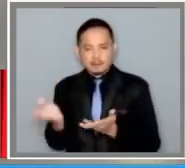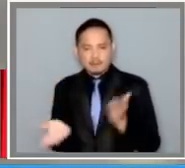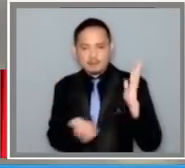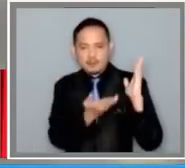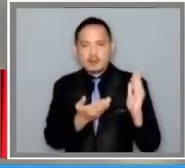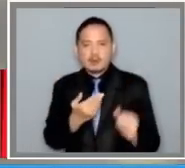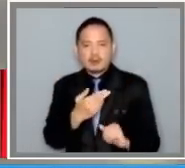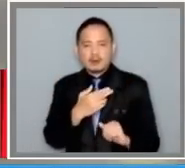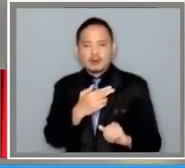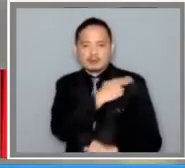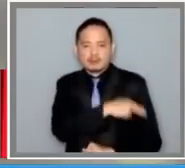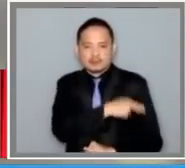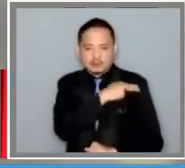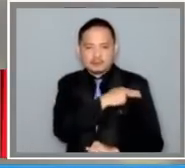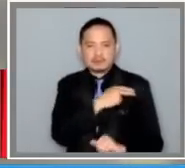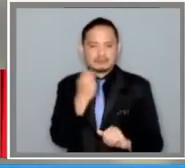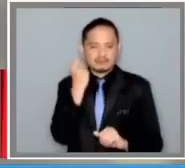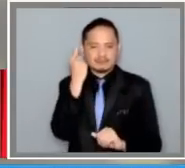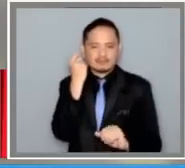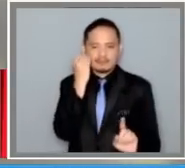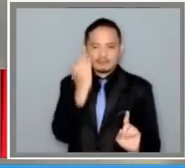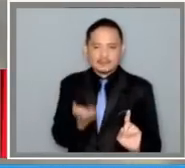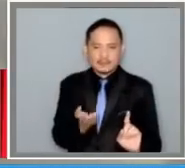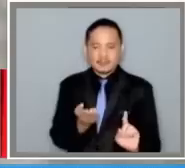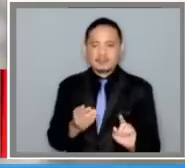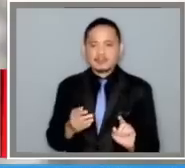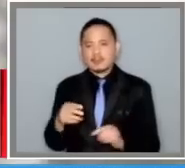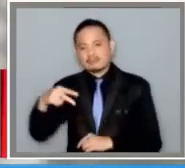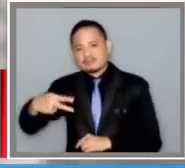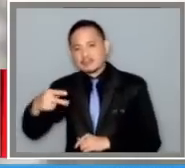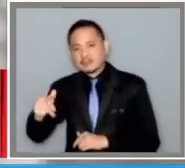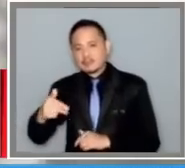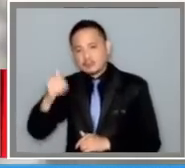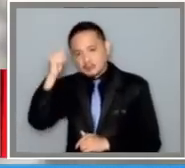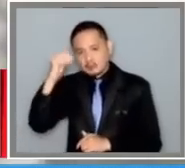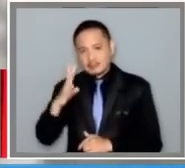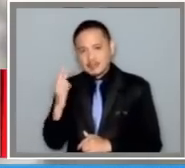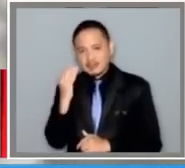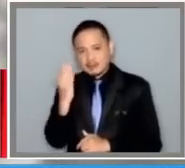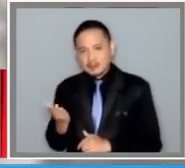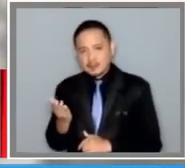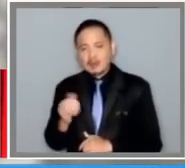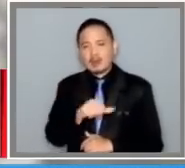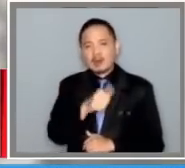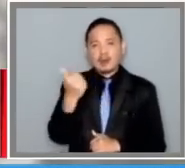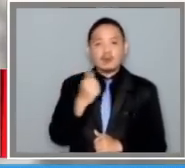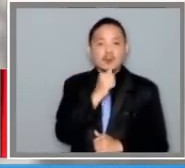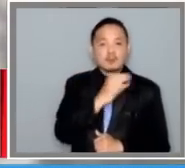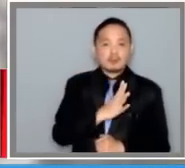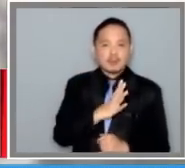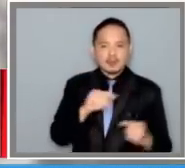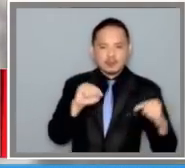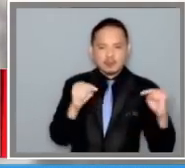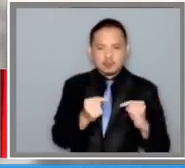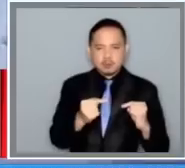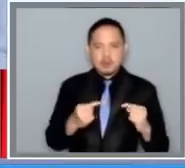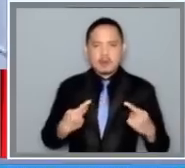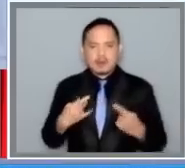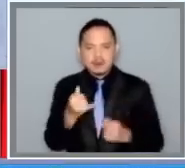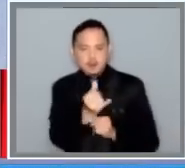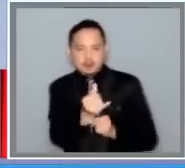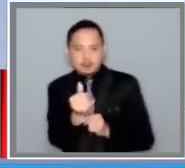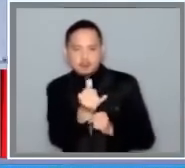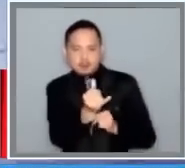anak. Dead on the spot naman ang isang lalaki, habang sugatan naman ang babae nilang kasama. Nahulikam ang pagtakas ng gunman